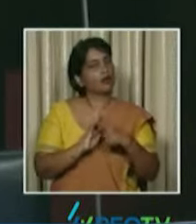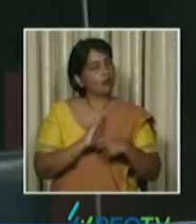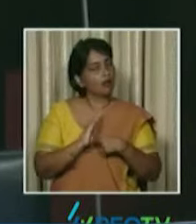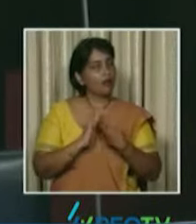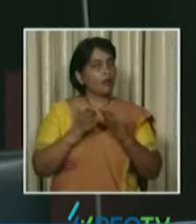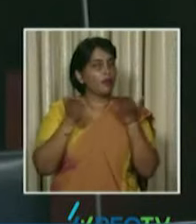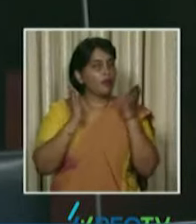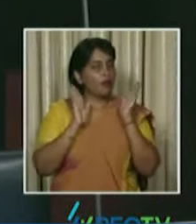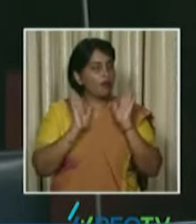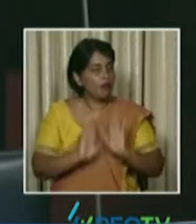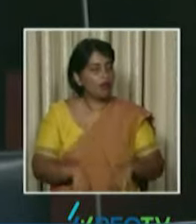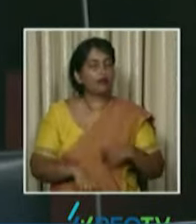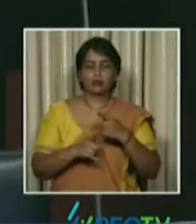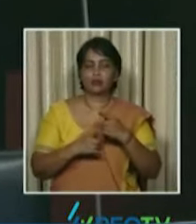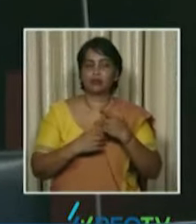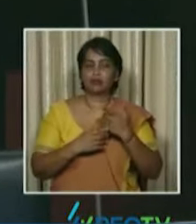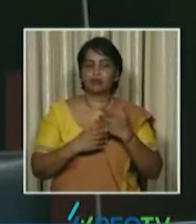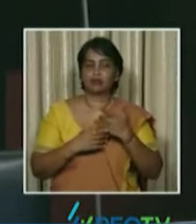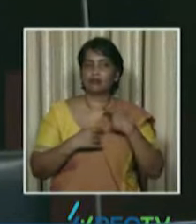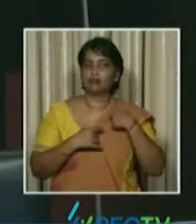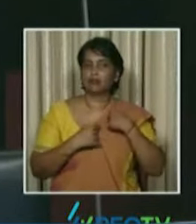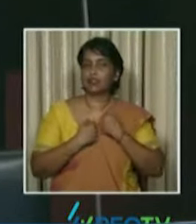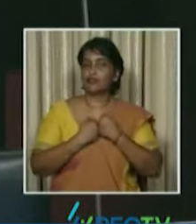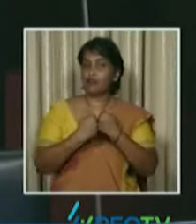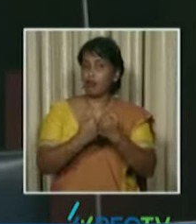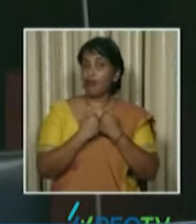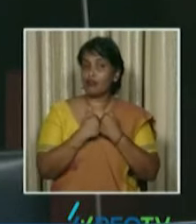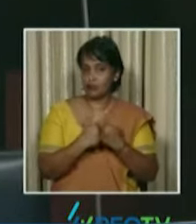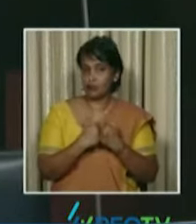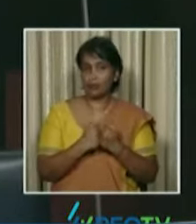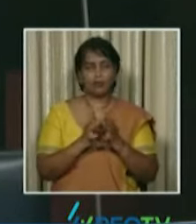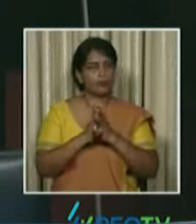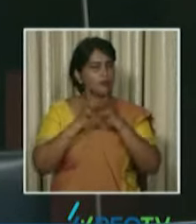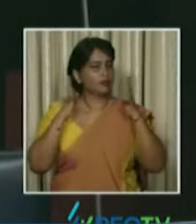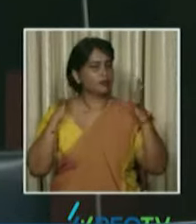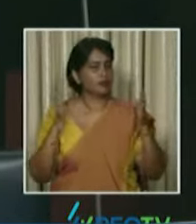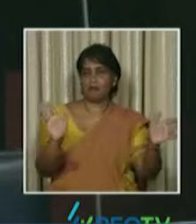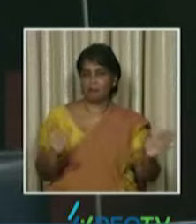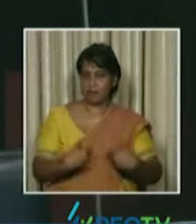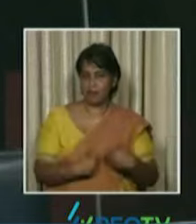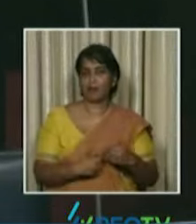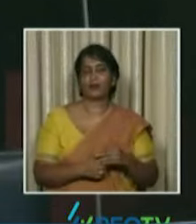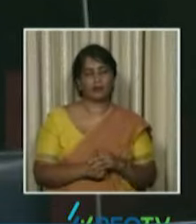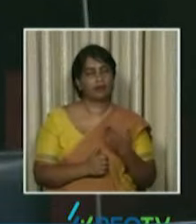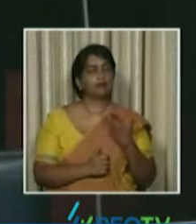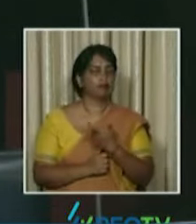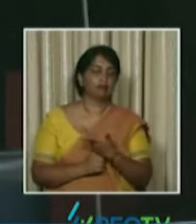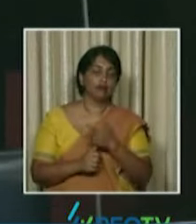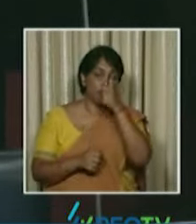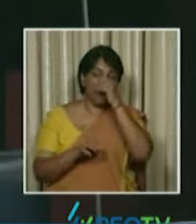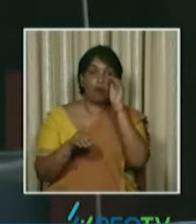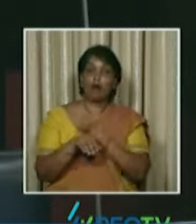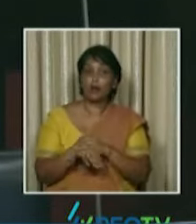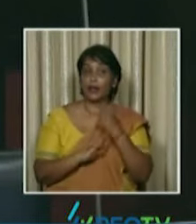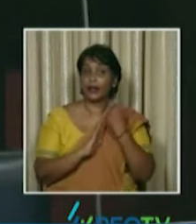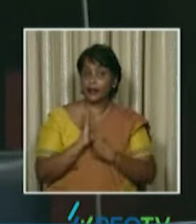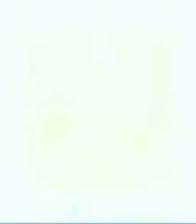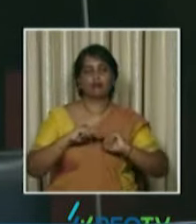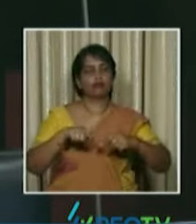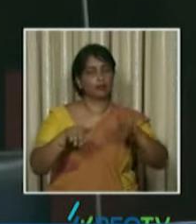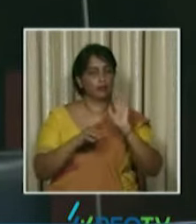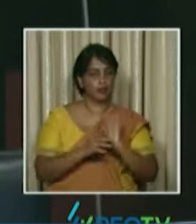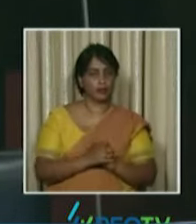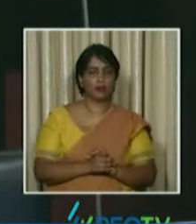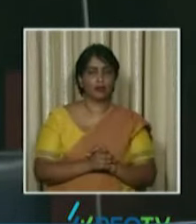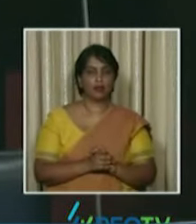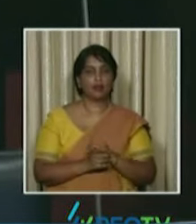අවසන් ගමනාගමන ස්ථානයකට වෙලා තිනවා කියලා. එච්චර බරපතලයි මේ ප්‍රශ්නය හුරුවල්ලන්න ඕනේ. මේක නීතිය ක්‍රියාත්මක කරන්න ඕනේ.